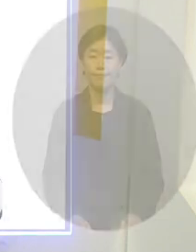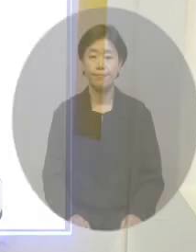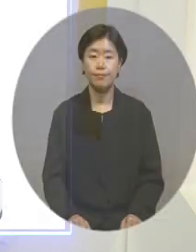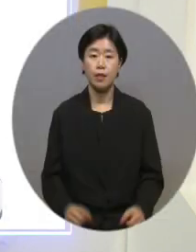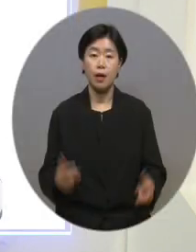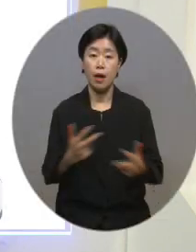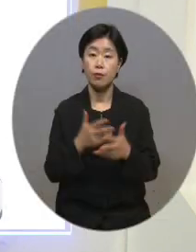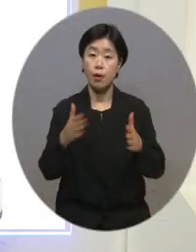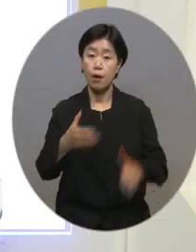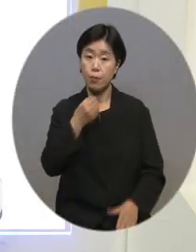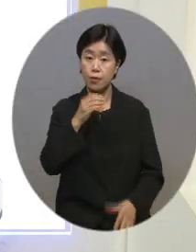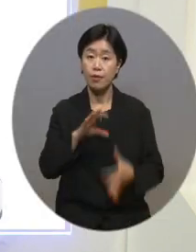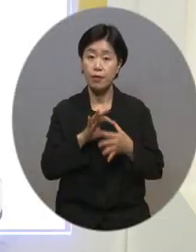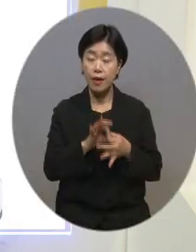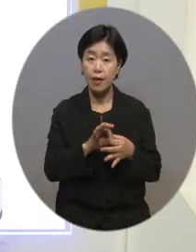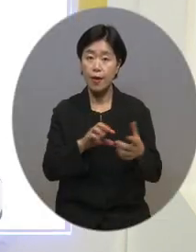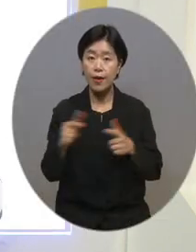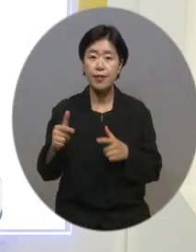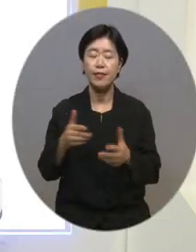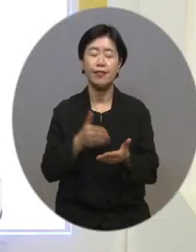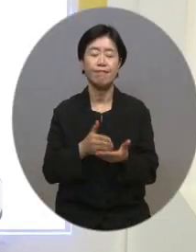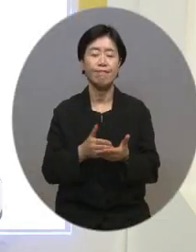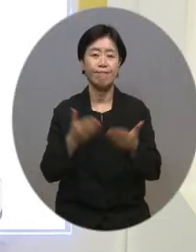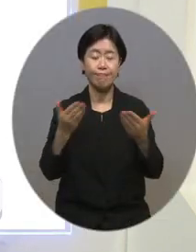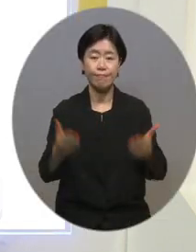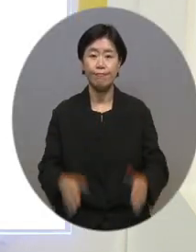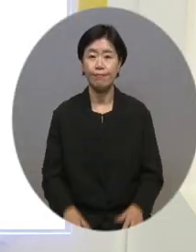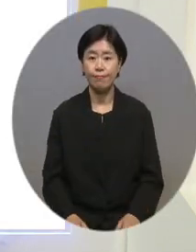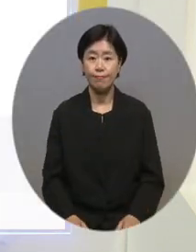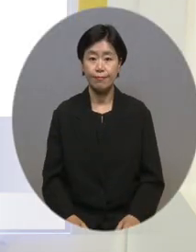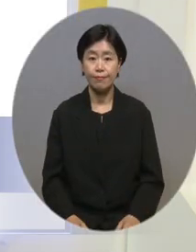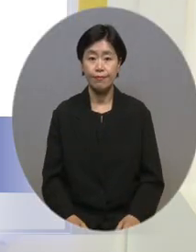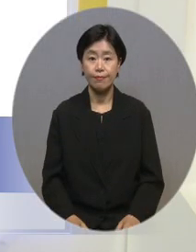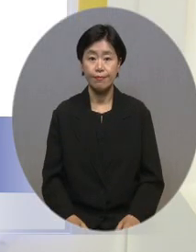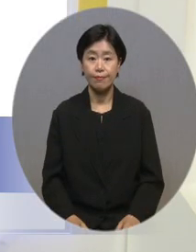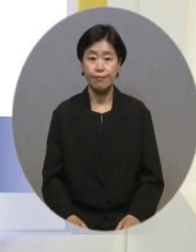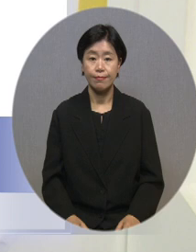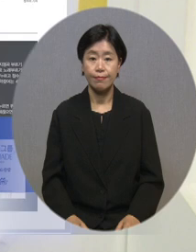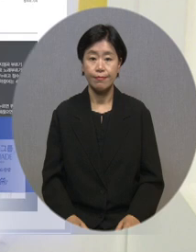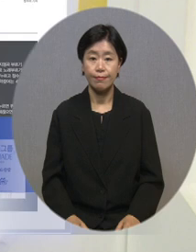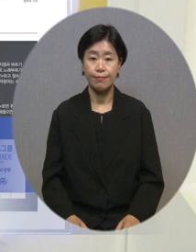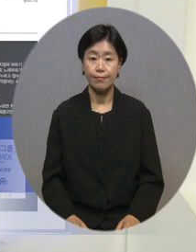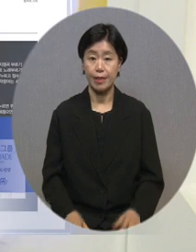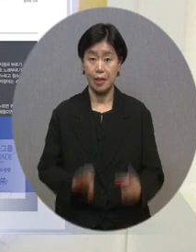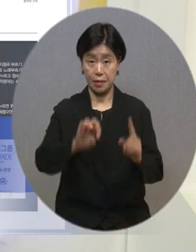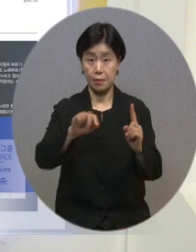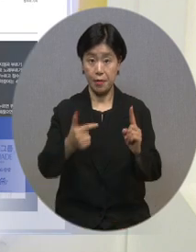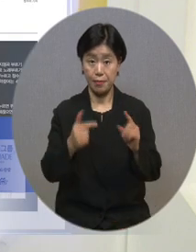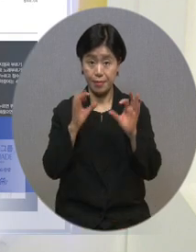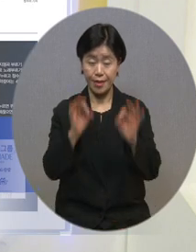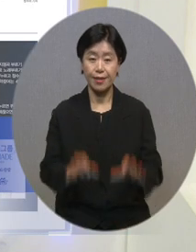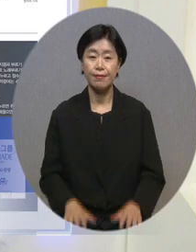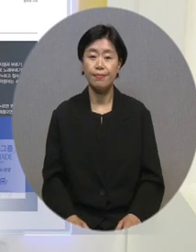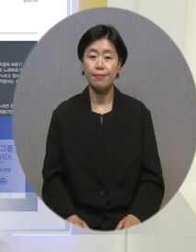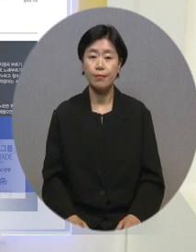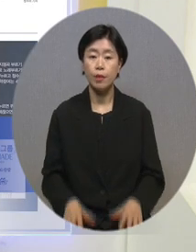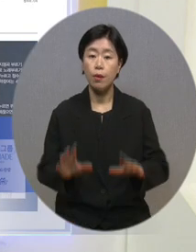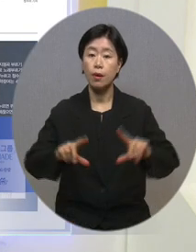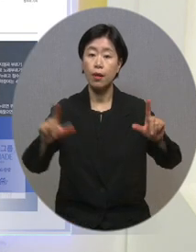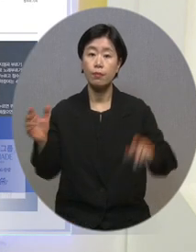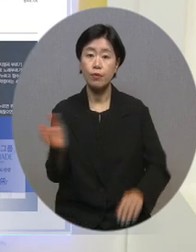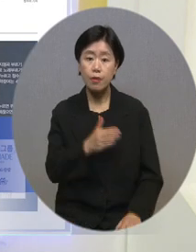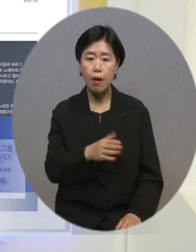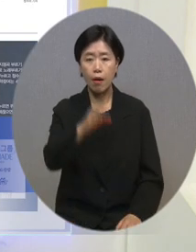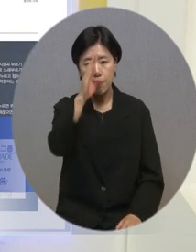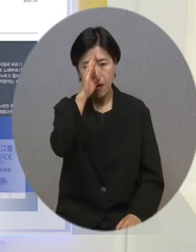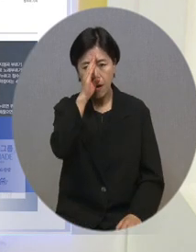한주간의 복직의 소식을 장애 신문과 함께 만나봅니다 먼저 오늘 장애인 신문 1면입니다 올해부터